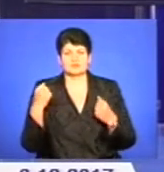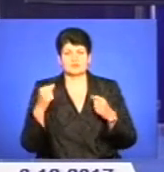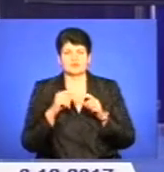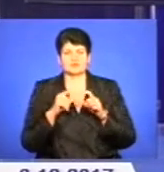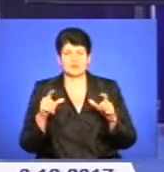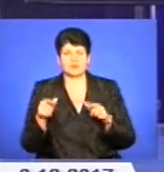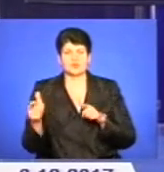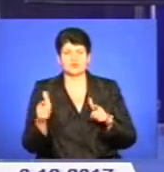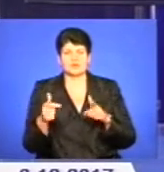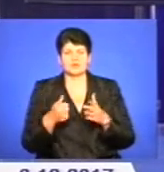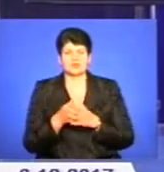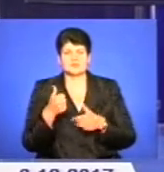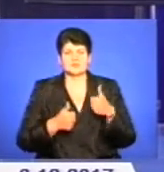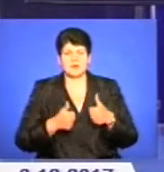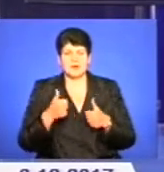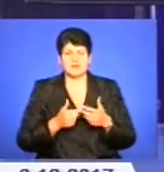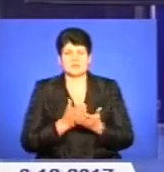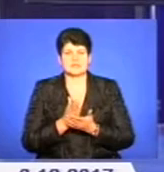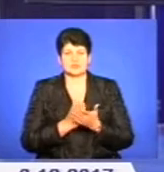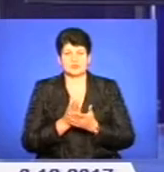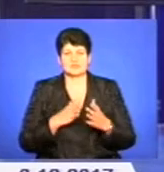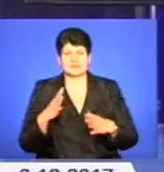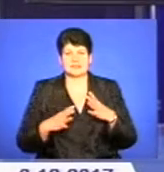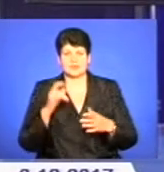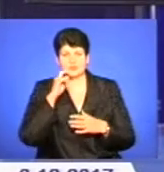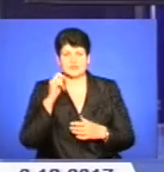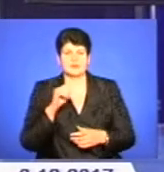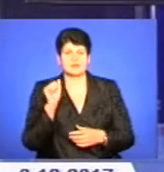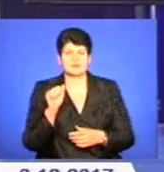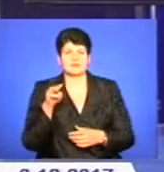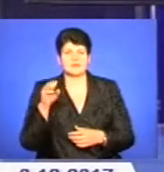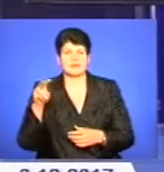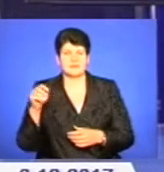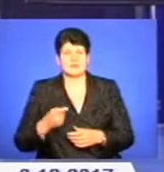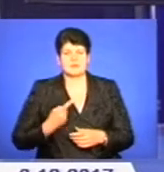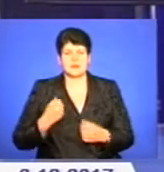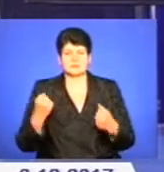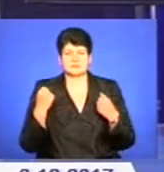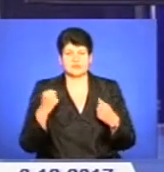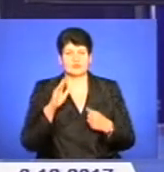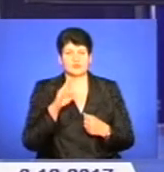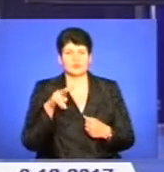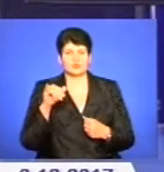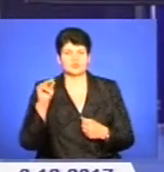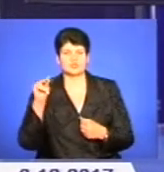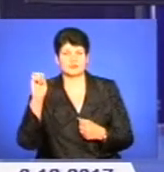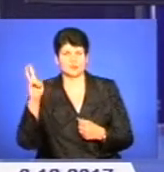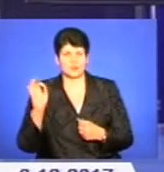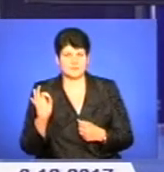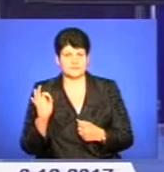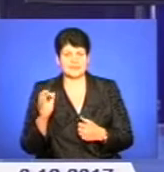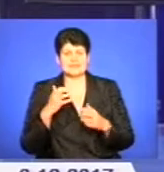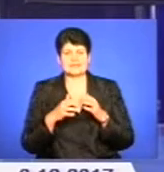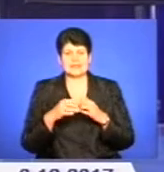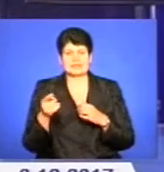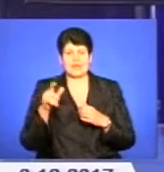Їх готували до змагань заслужений тренер України Андрій Телебан і майстер спорту України Володимир Лучанко. Серед